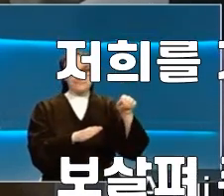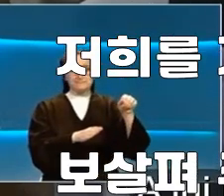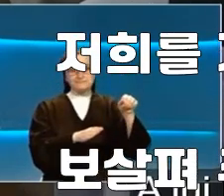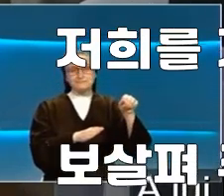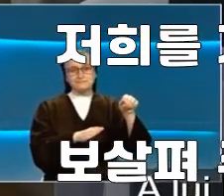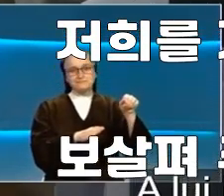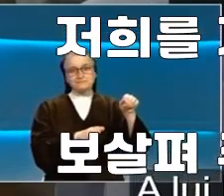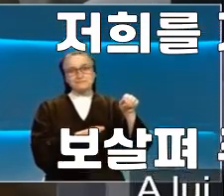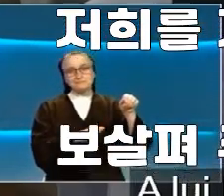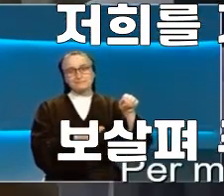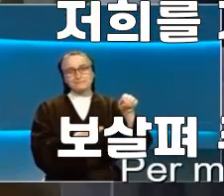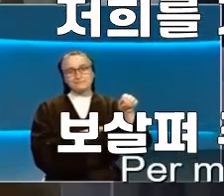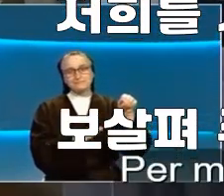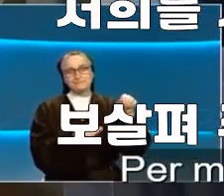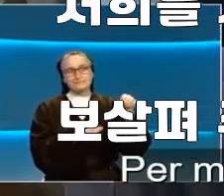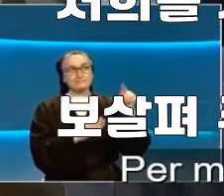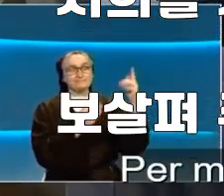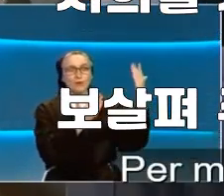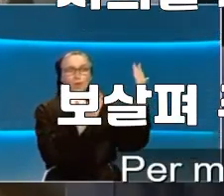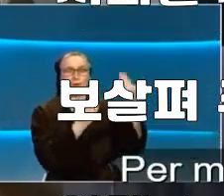Custodiat.